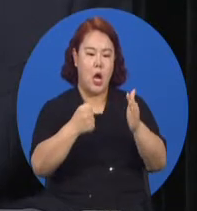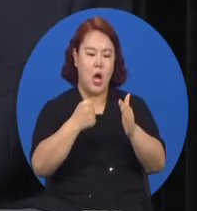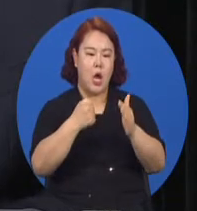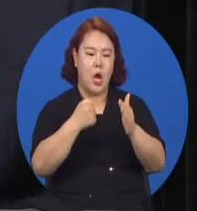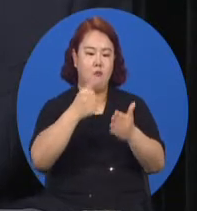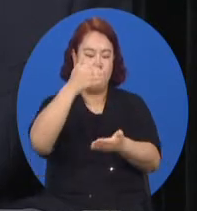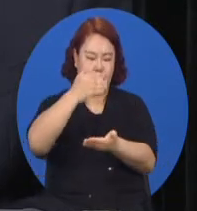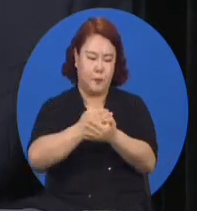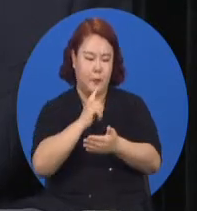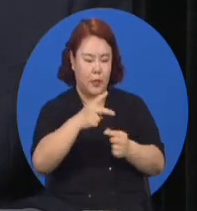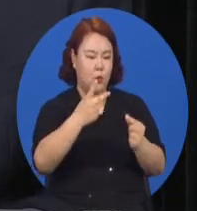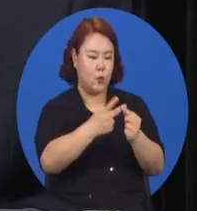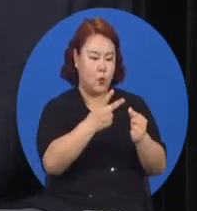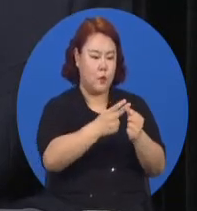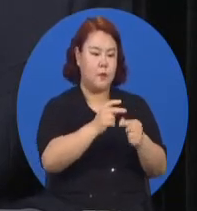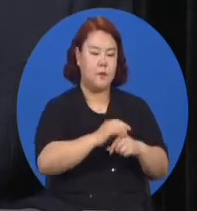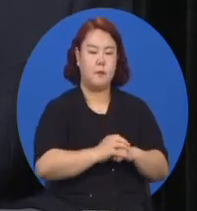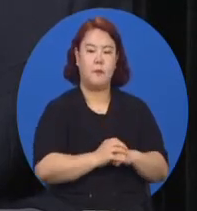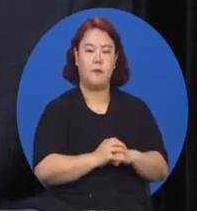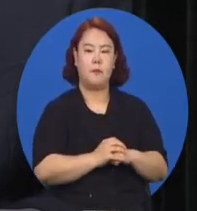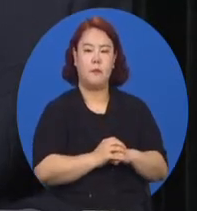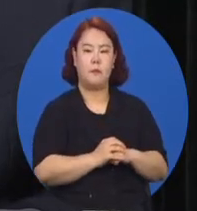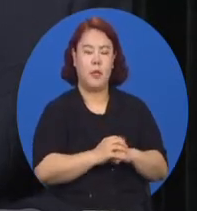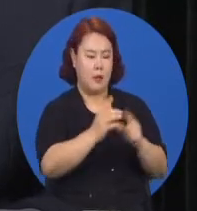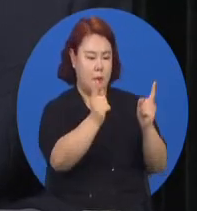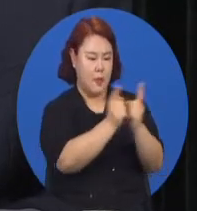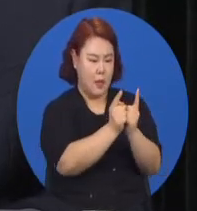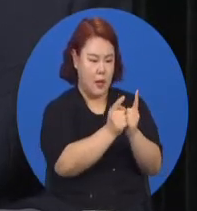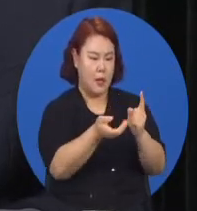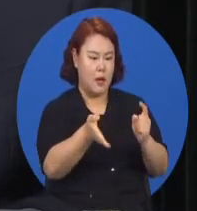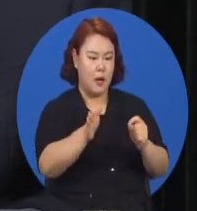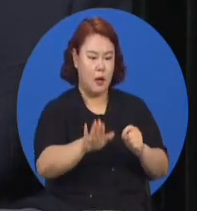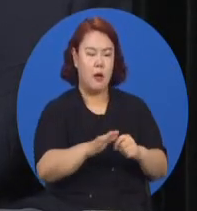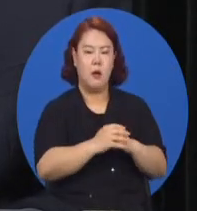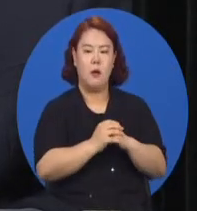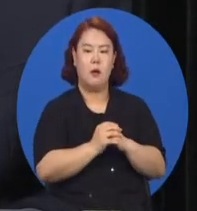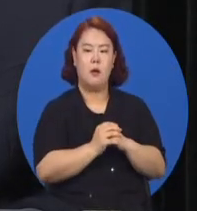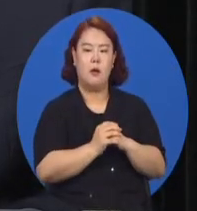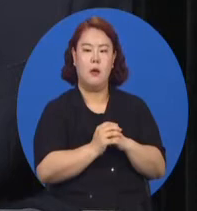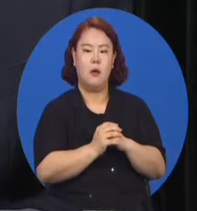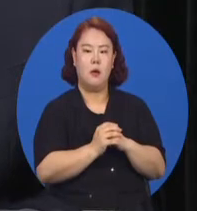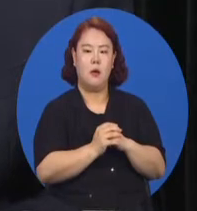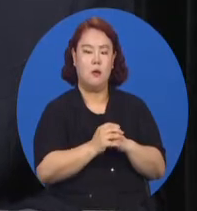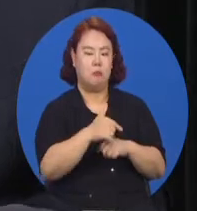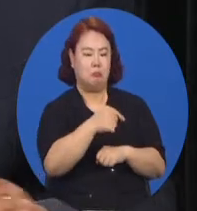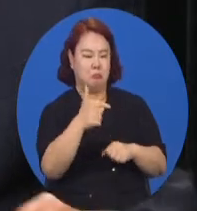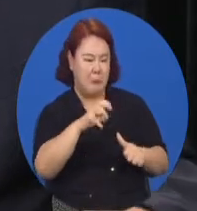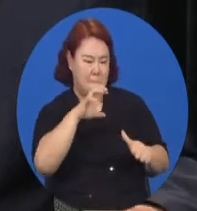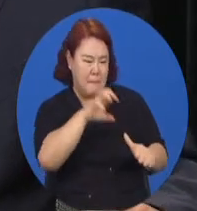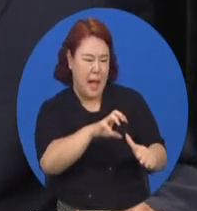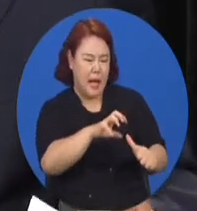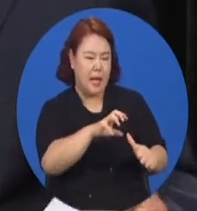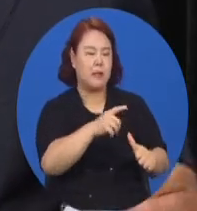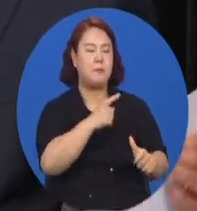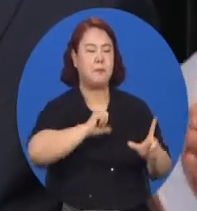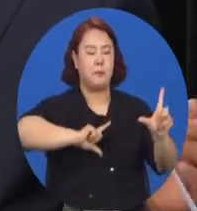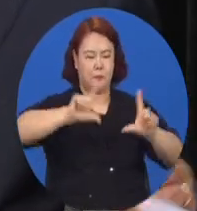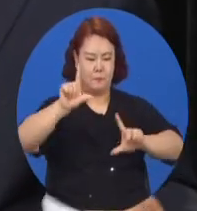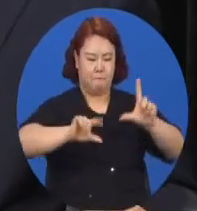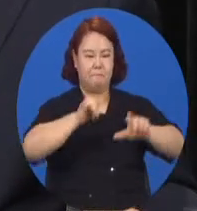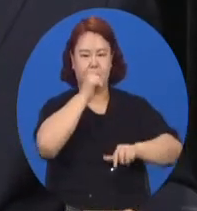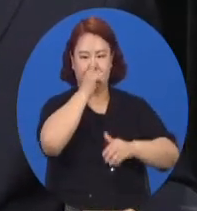하셨고 또 한 차례는 그 만나셨지만 좀 고압적이랄까 이런 자세로